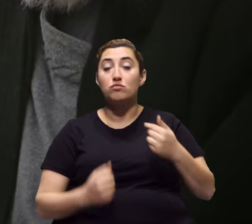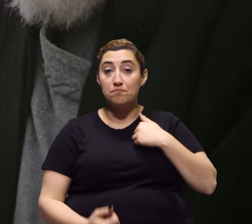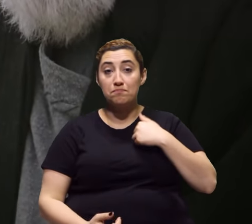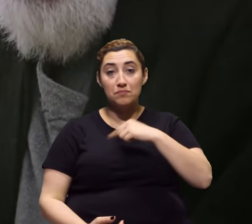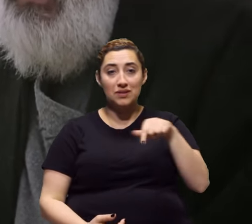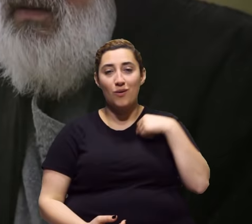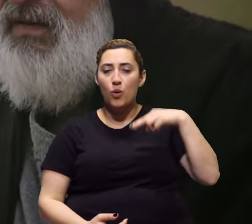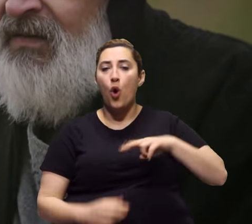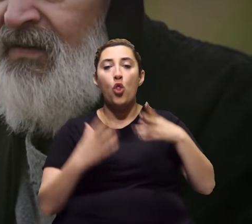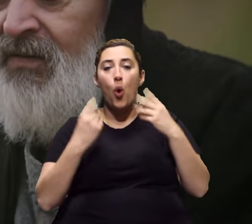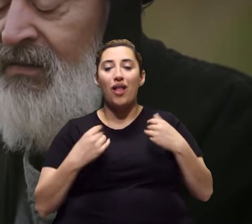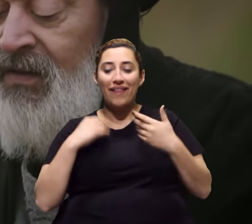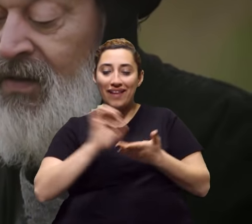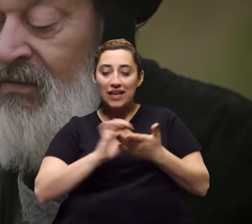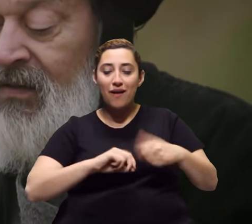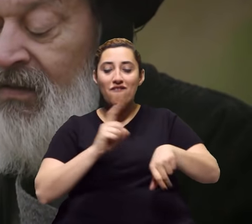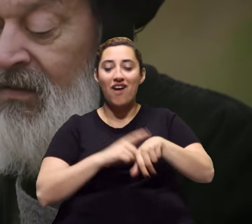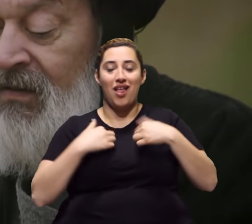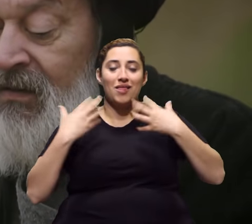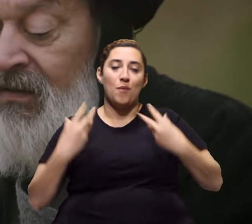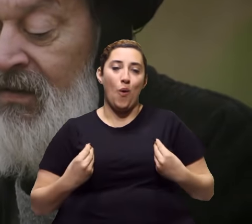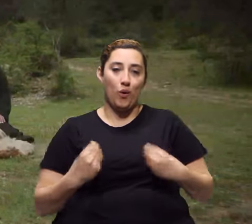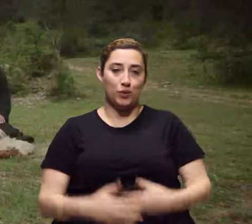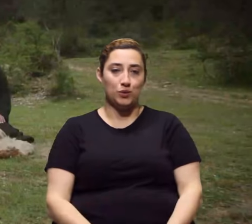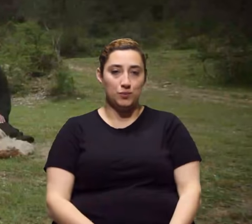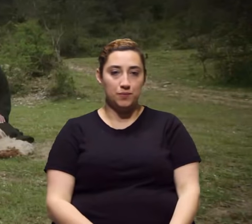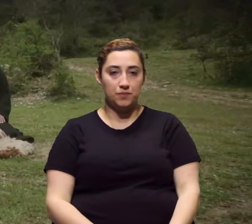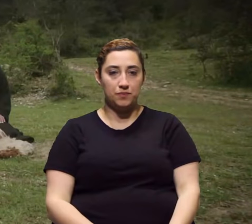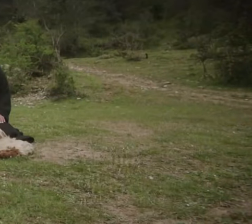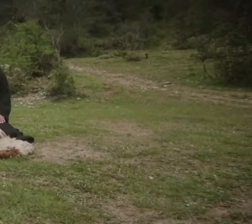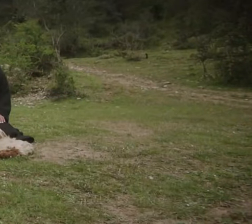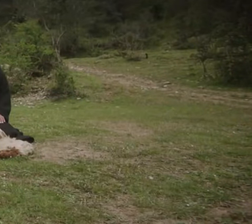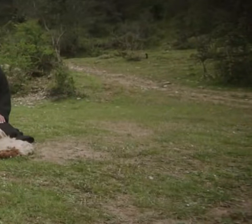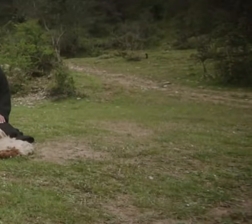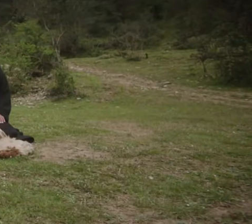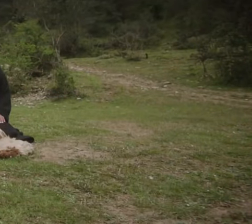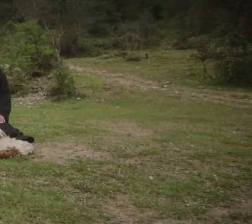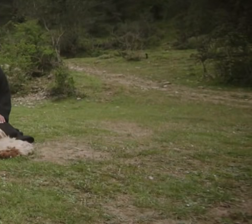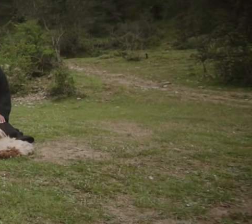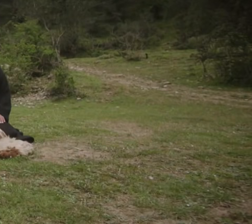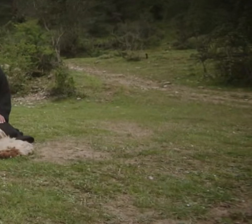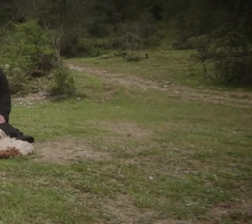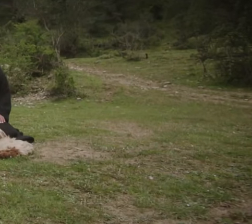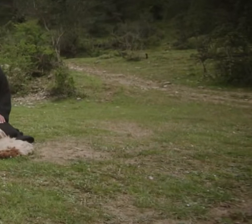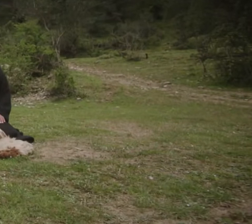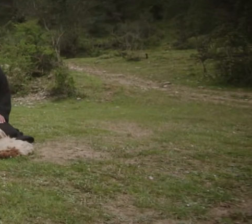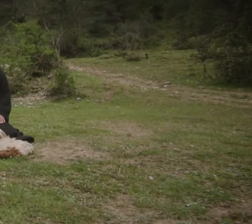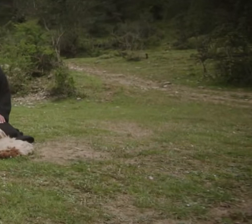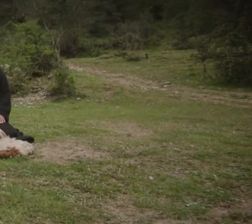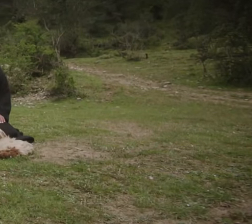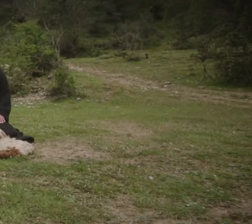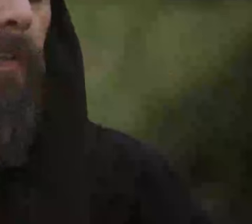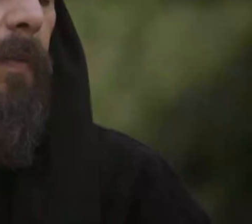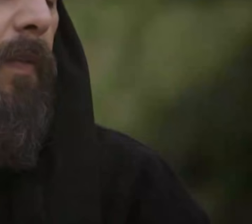de yolda olan biteni yazmaya imkan bulmuşuz. 1290 Talas Kayseri yazdı. Şeyh ardında Yunus